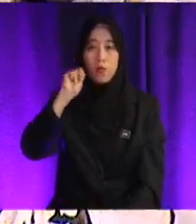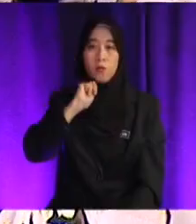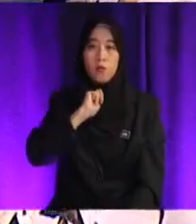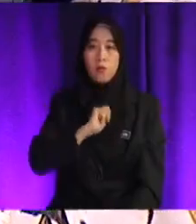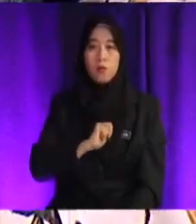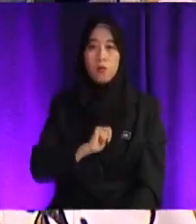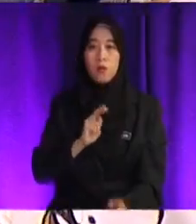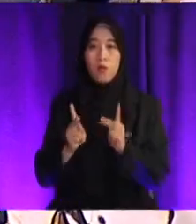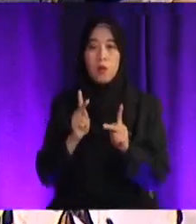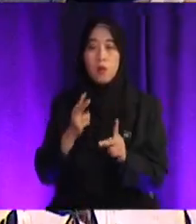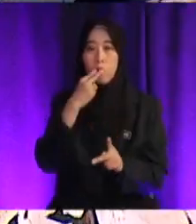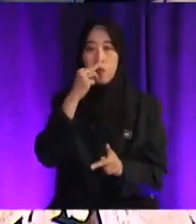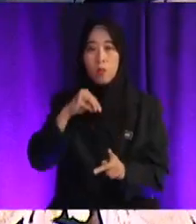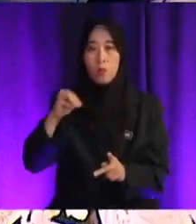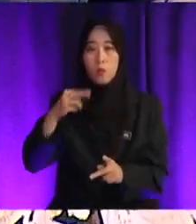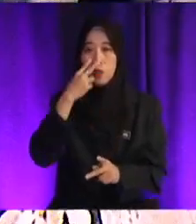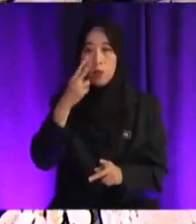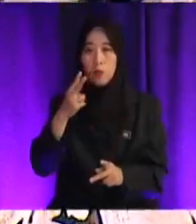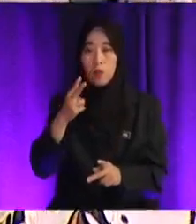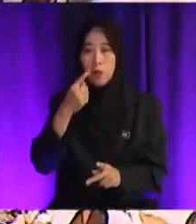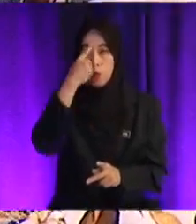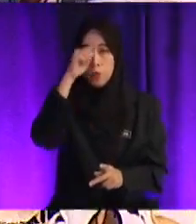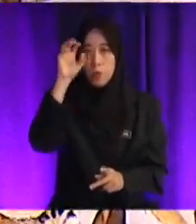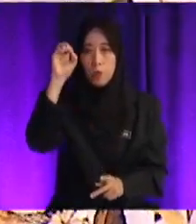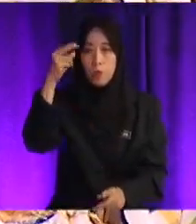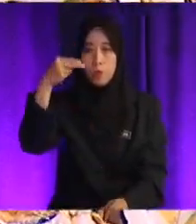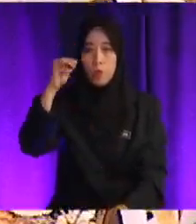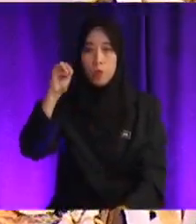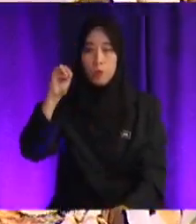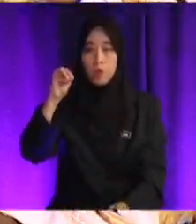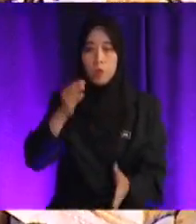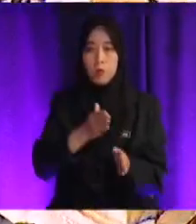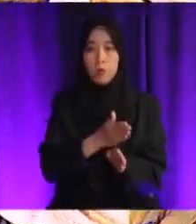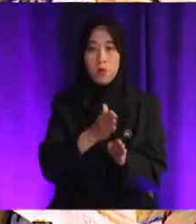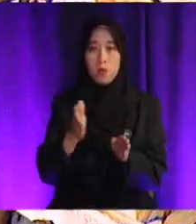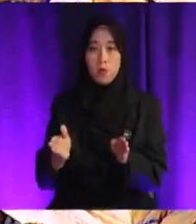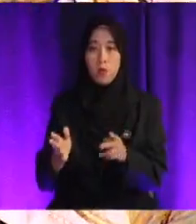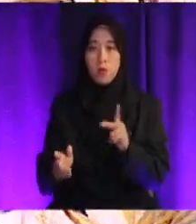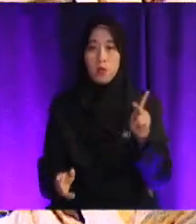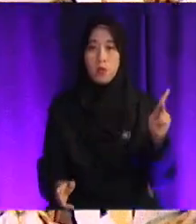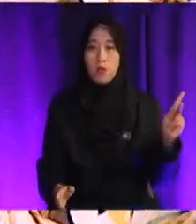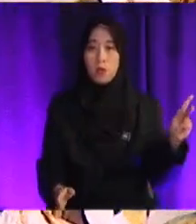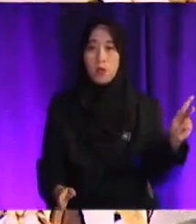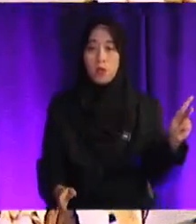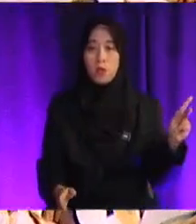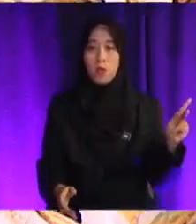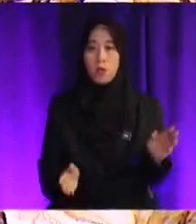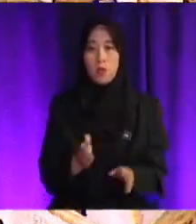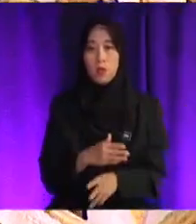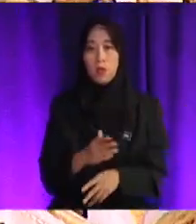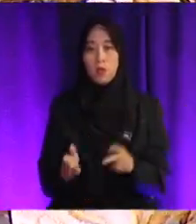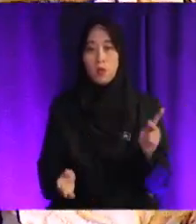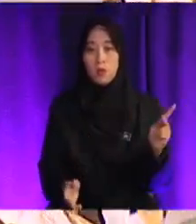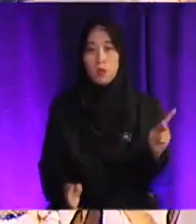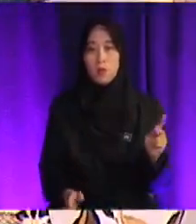Okey. Kalau murid nampak dekat sini, okey, untuk ohm sebelah kiri saya ke sebelah kanan cikgu? Sebelah kanan